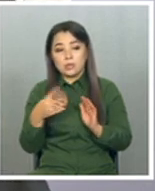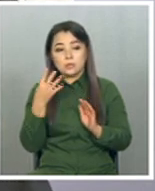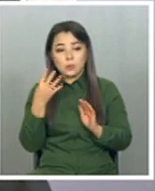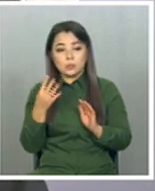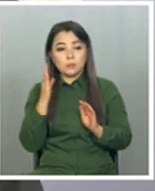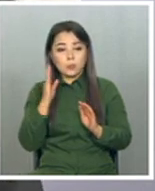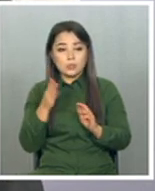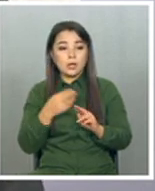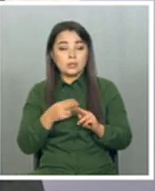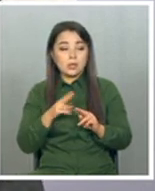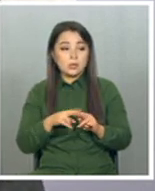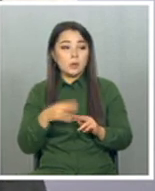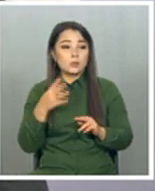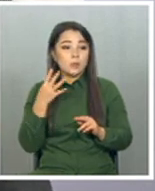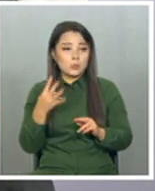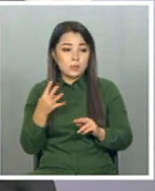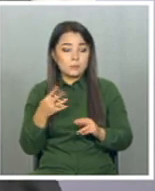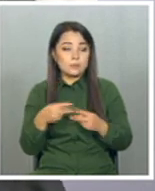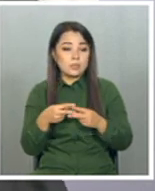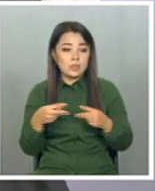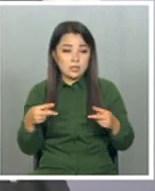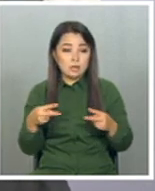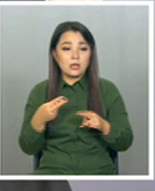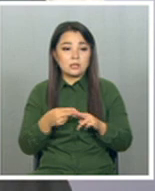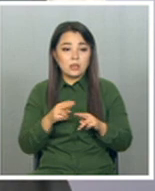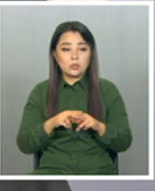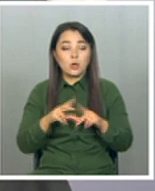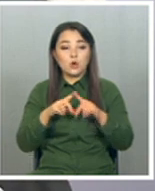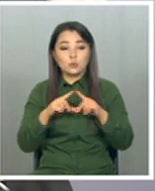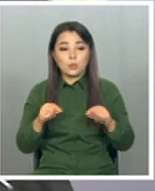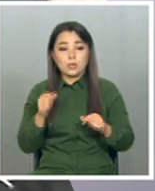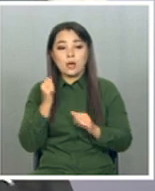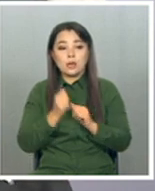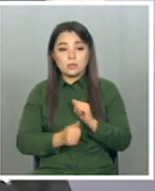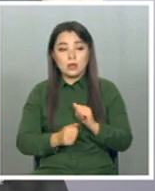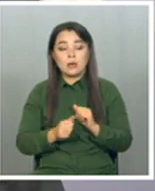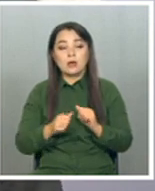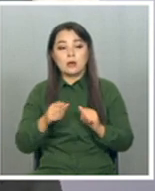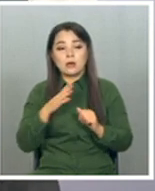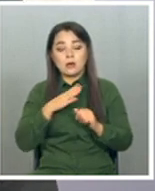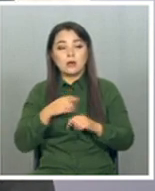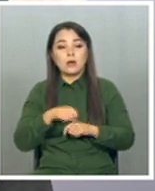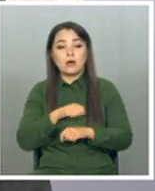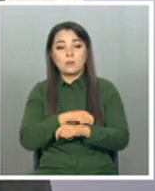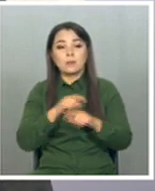Бұл 4, мынау тең қабырғалы үшбұрыштың әрбір қабырғасының ұзындығы.